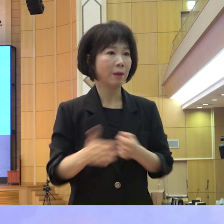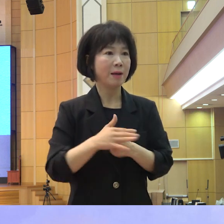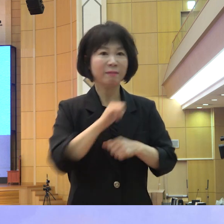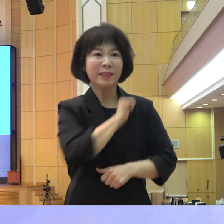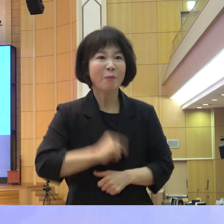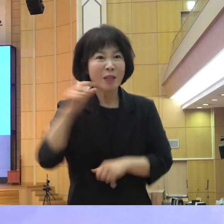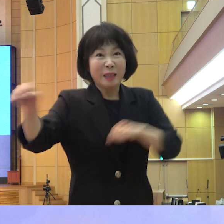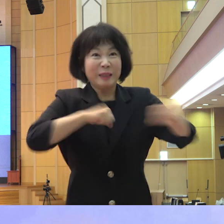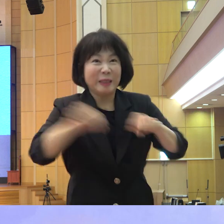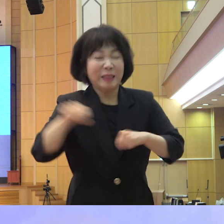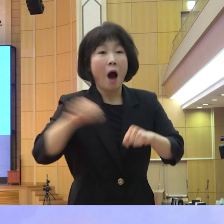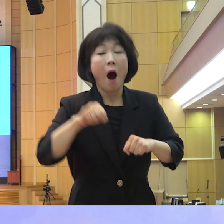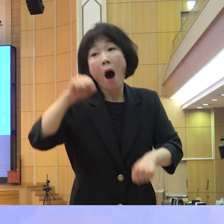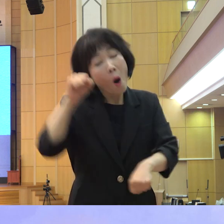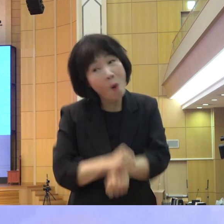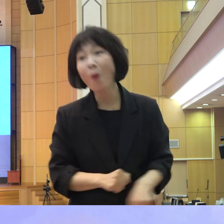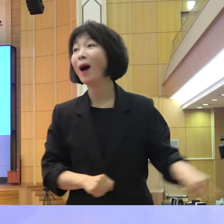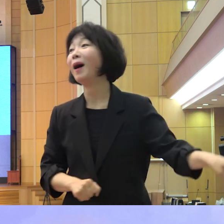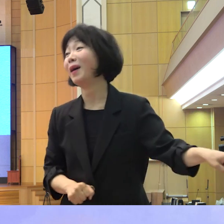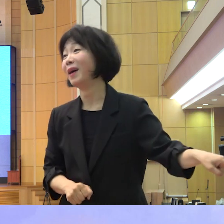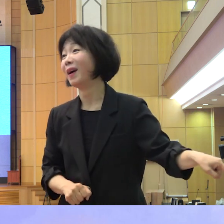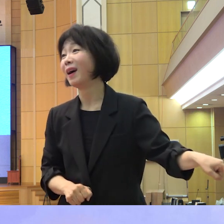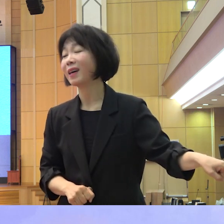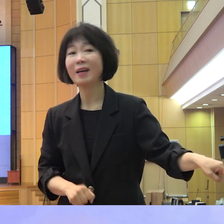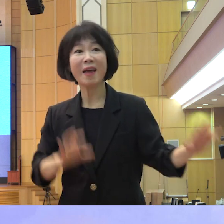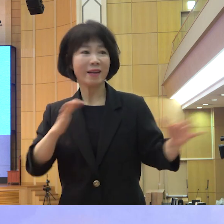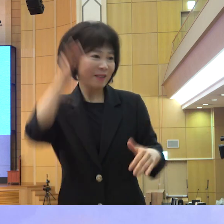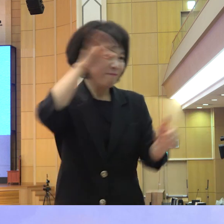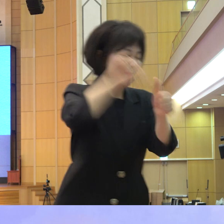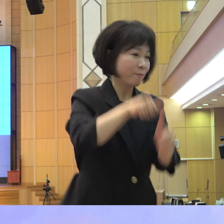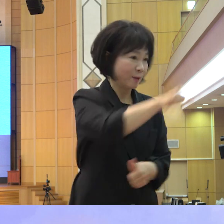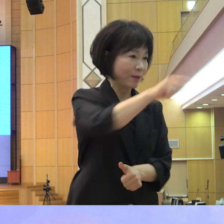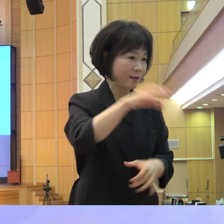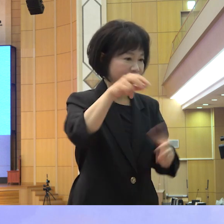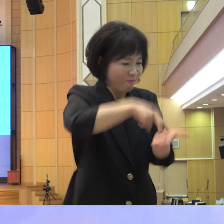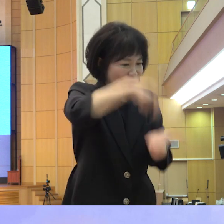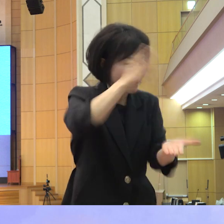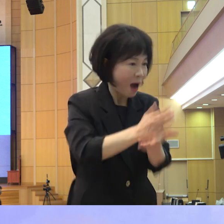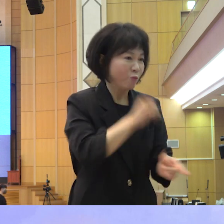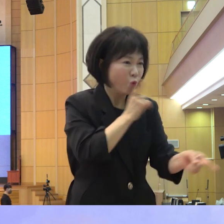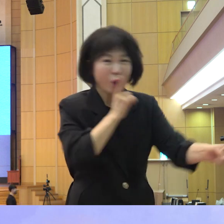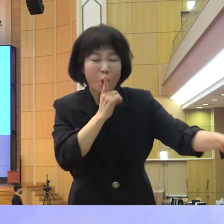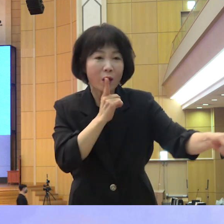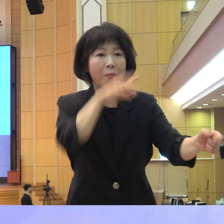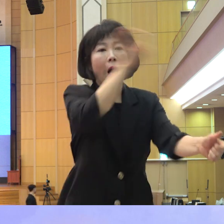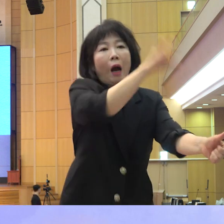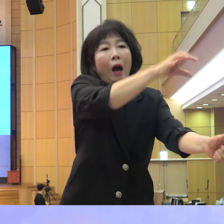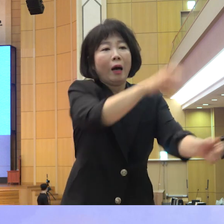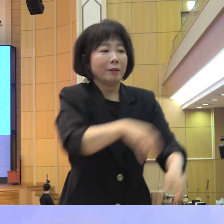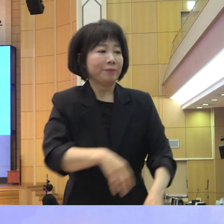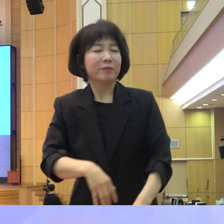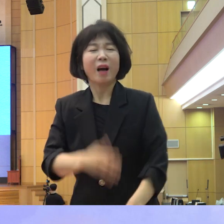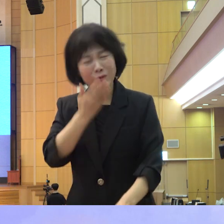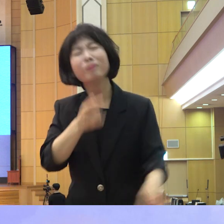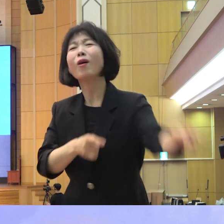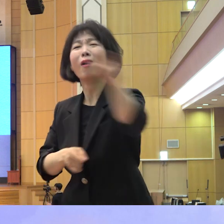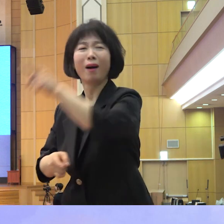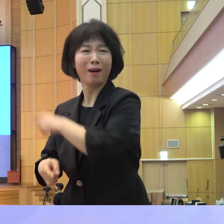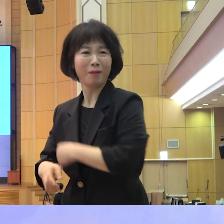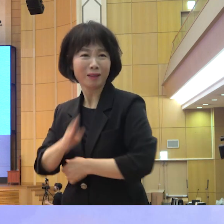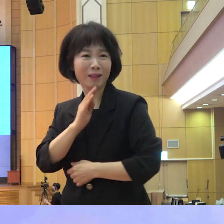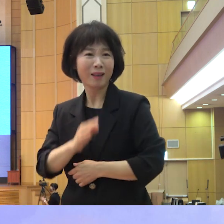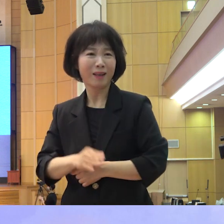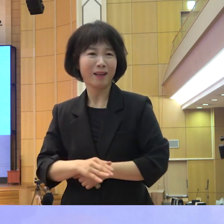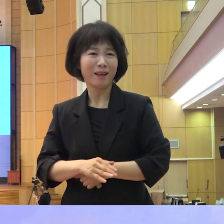존재라는 거예요. 그런데 우리는 어땠습니까? 뛰지 마, 밑에 층 시끄러우니까. 물론 밑에 층 시끄러우니까